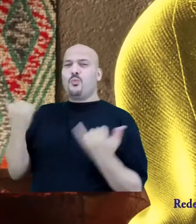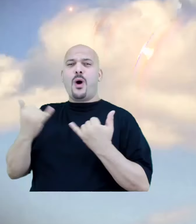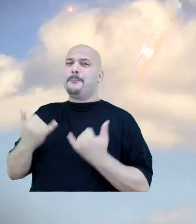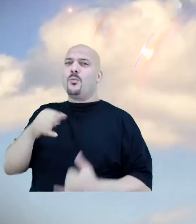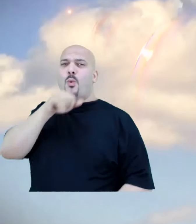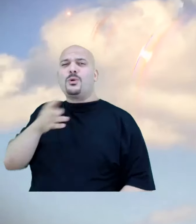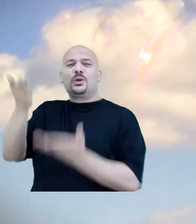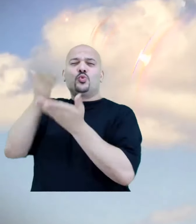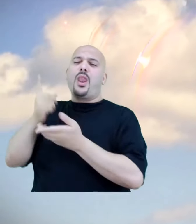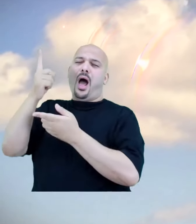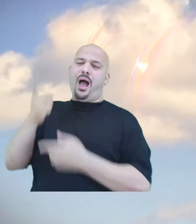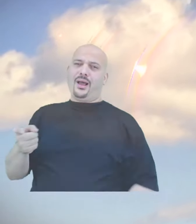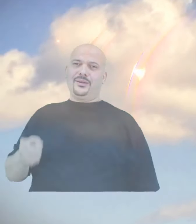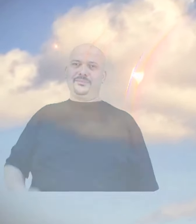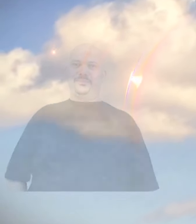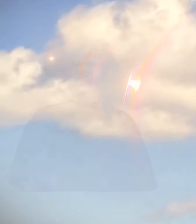الله.